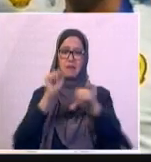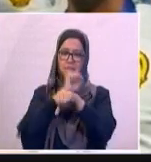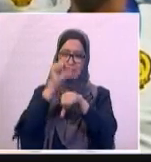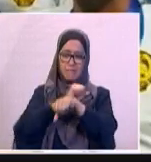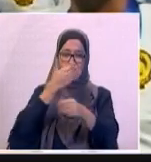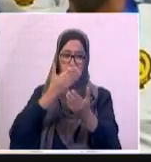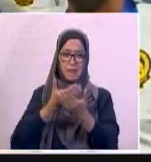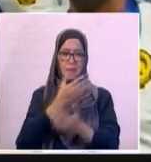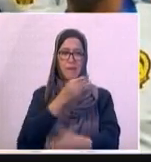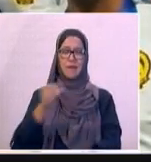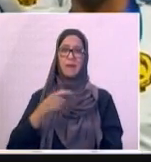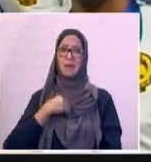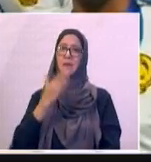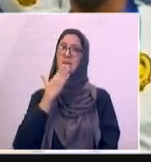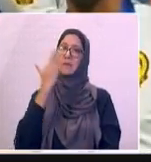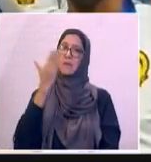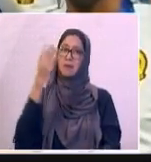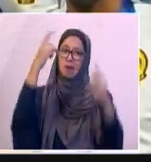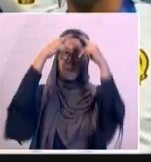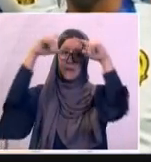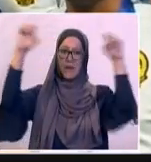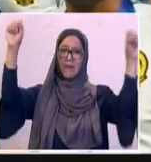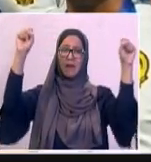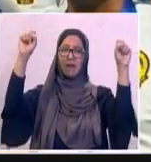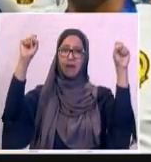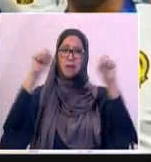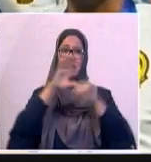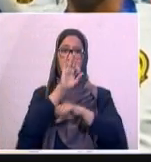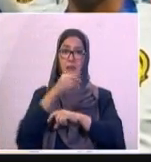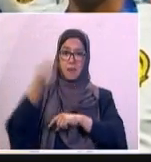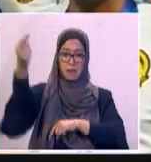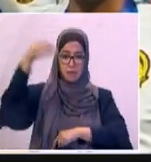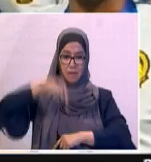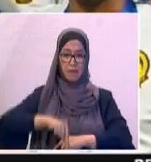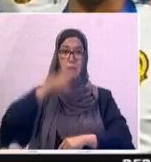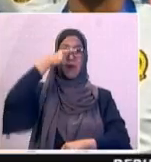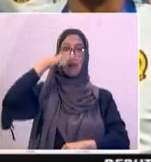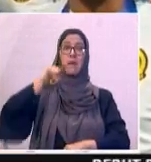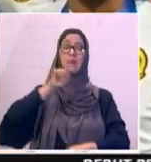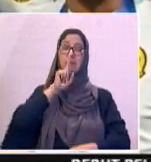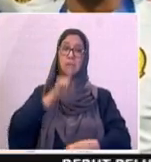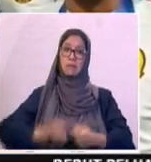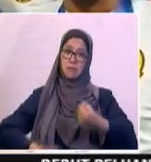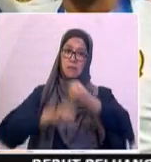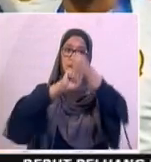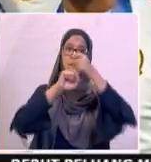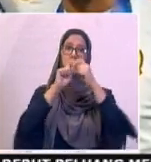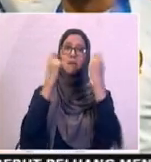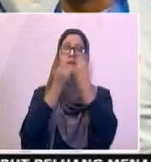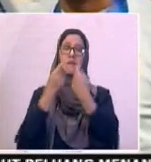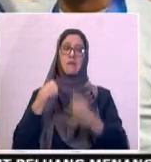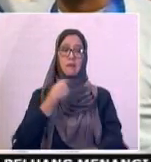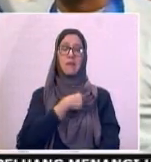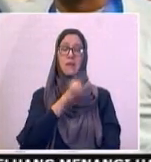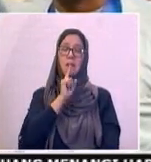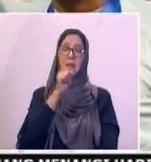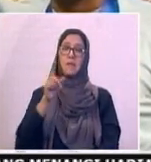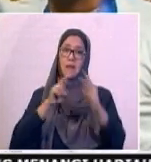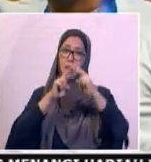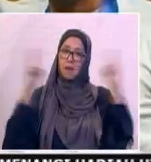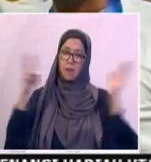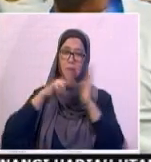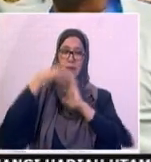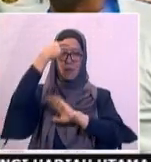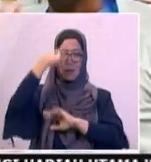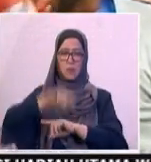thanks our president who come into the Thailand, and he really support our team. This is something great to the national team. Thank you